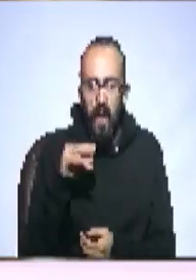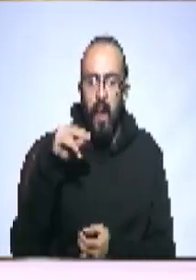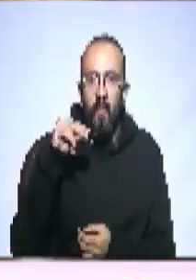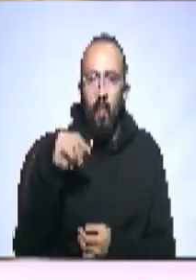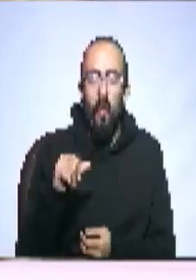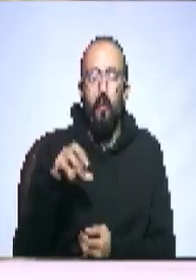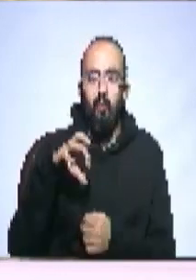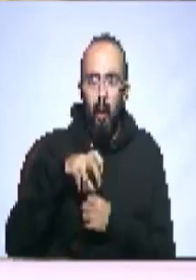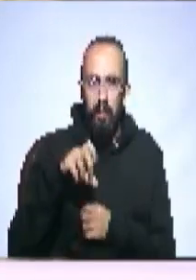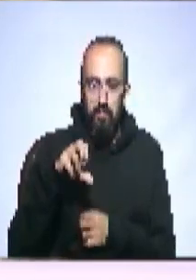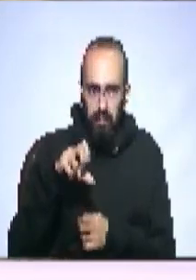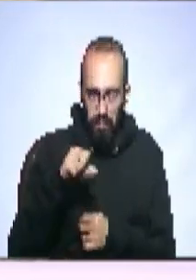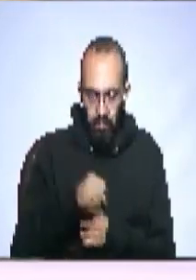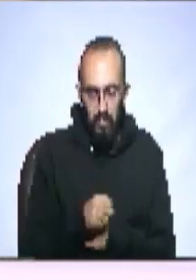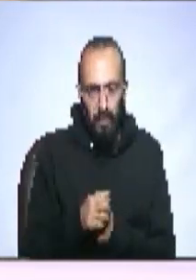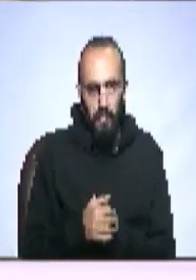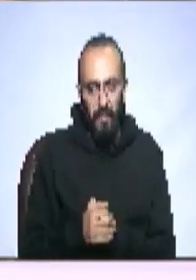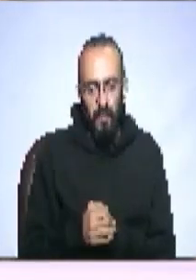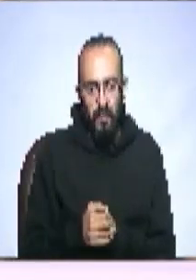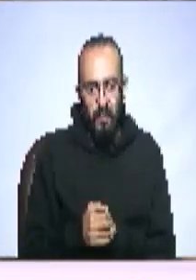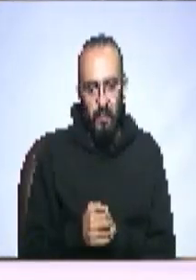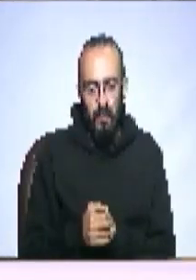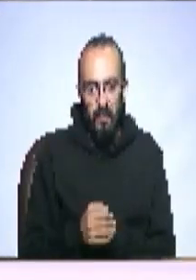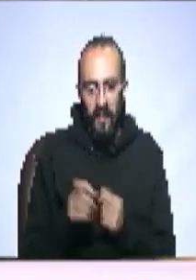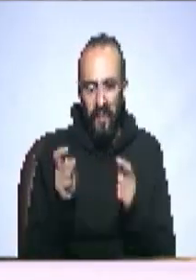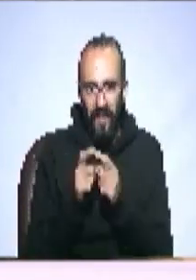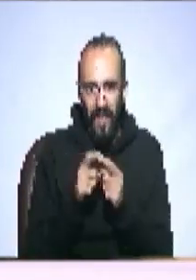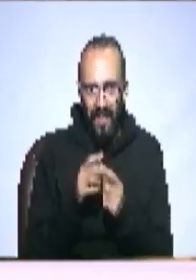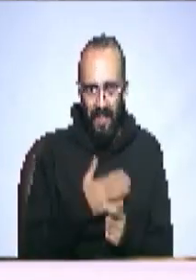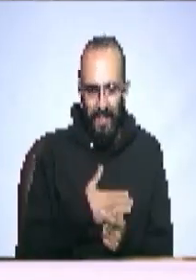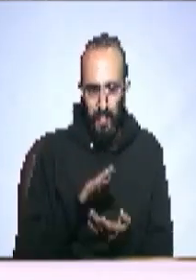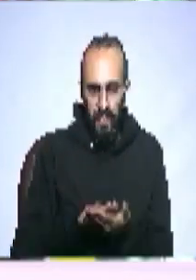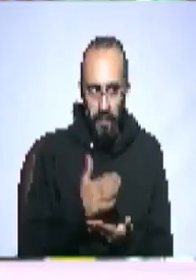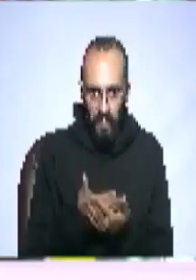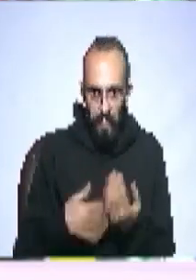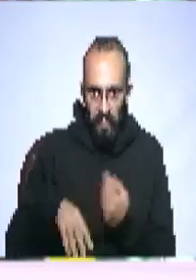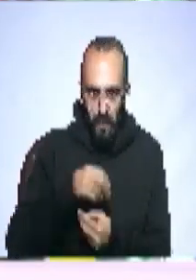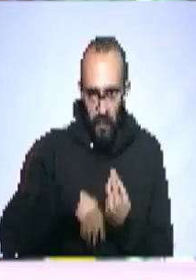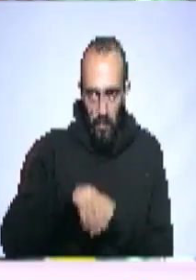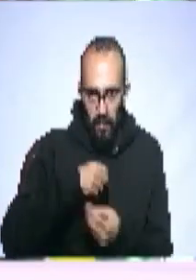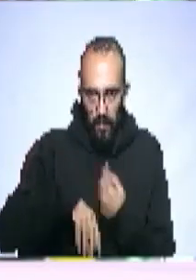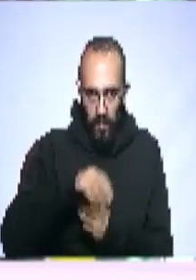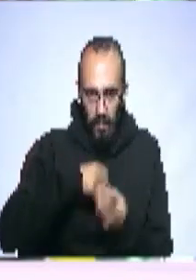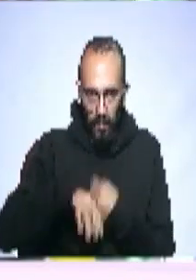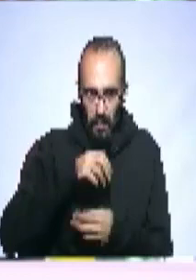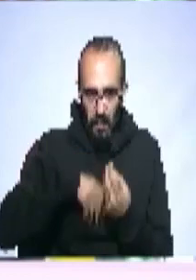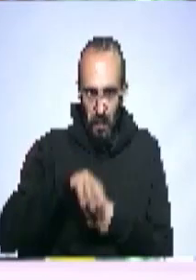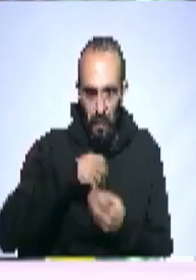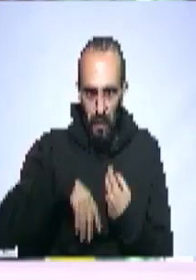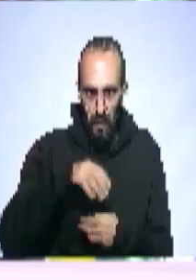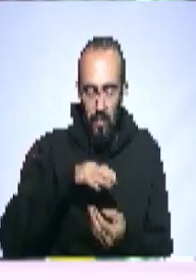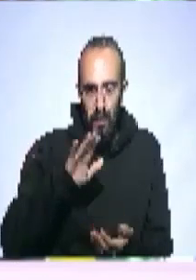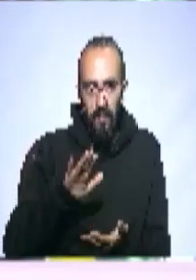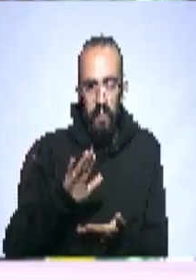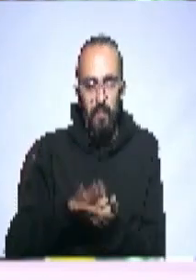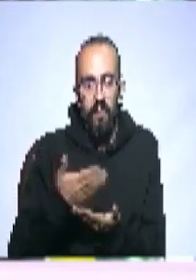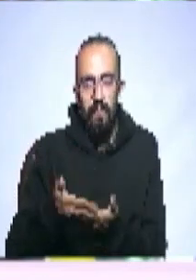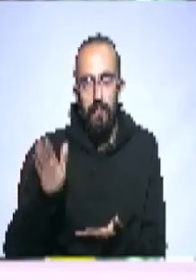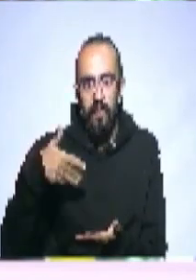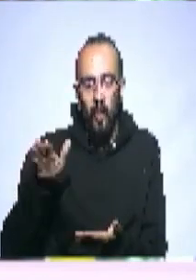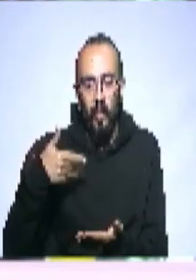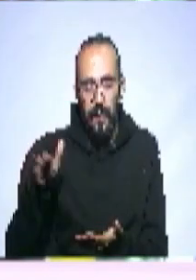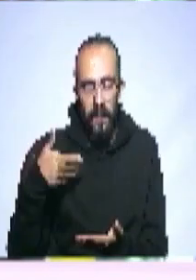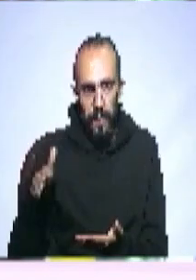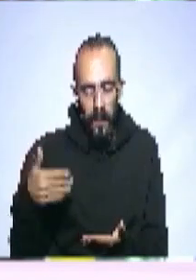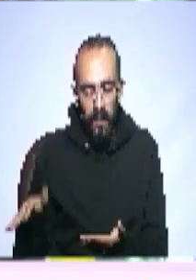ليمون وعصير برتقال، وحطينا عليه الفراخ الصدور المشويه بتاعتنا ومكسناهم مع بعض، وحطينا